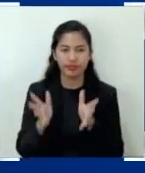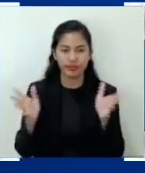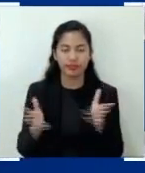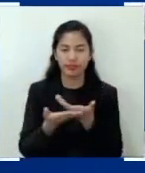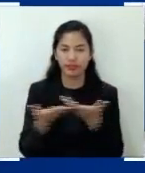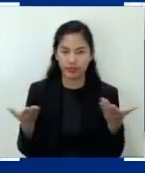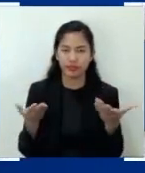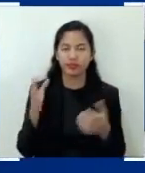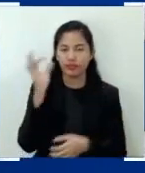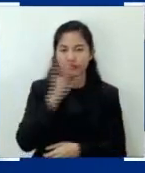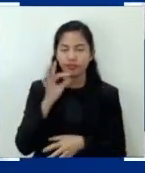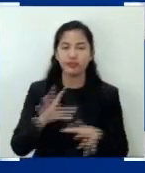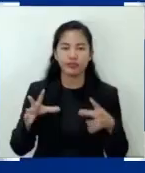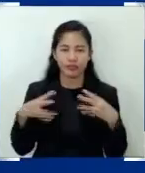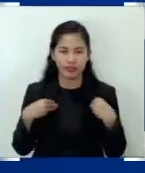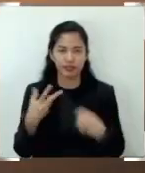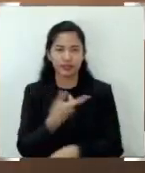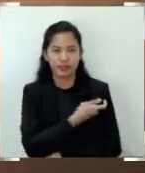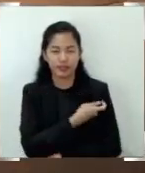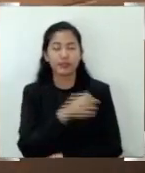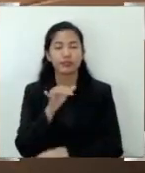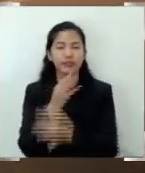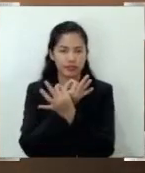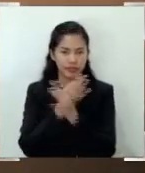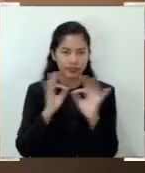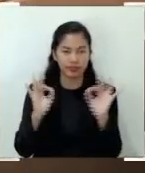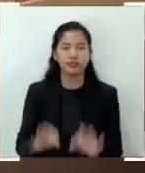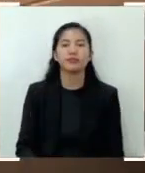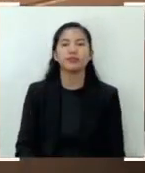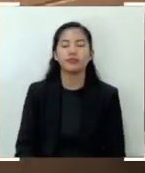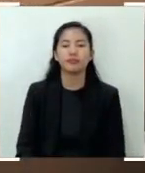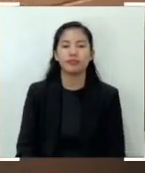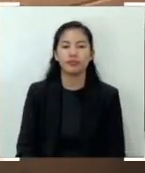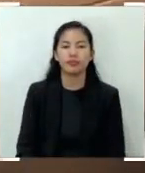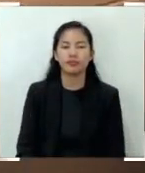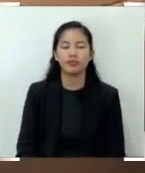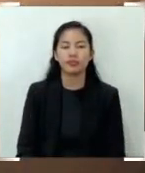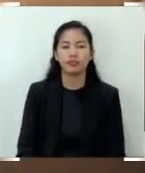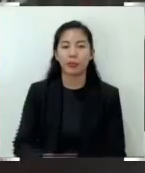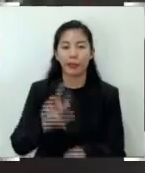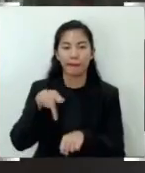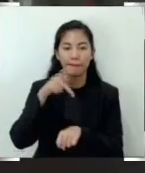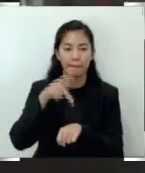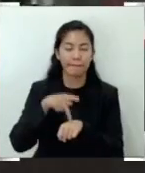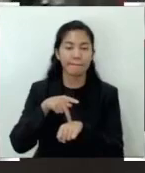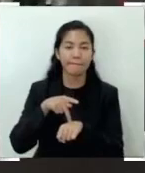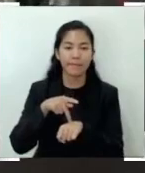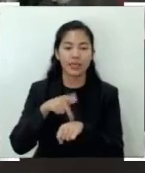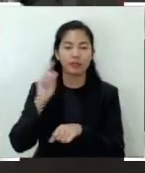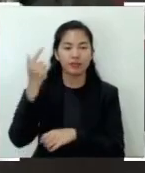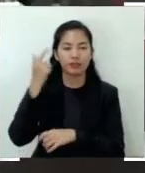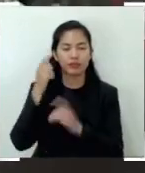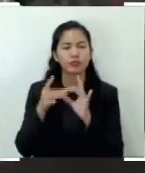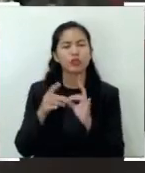na magpabakuna. Libre naman po ang bakuna. Ayon sa konsya ng Pilipinas, nasa mahigit 270,000 ang mga Pilipinong